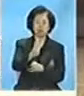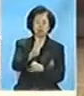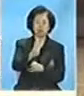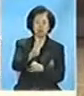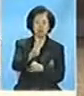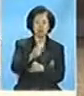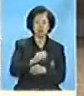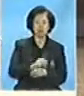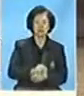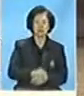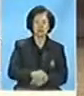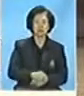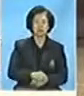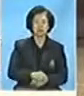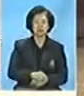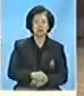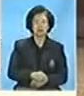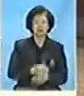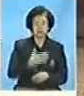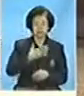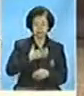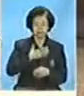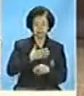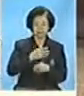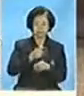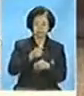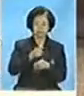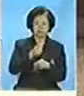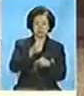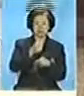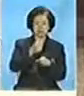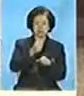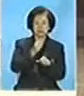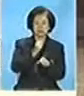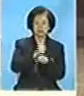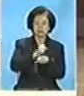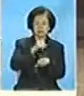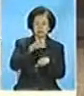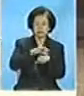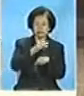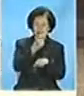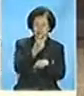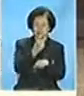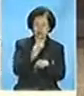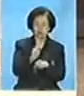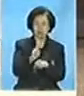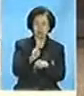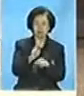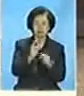าผมดำรงตำแหน่ง2ครั้งครั้งแรก